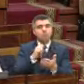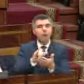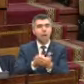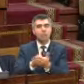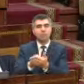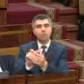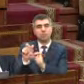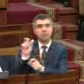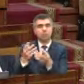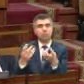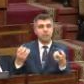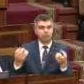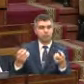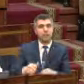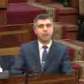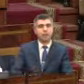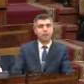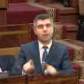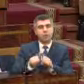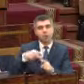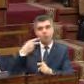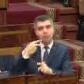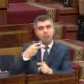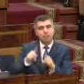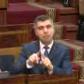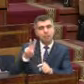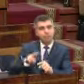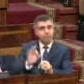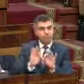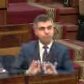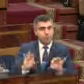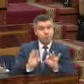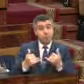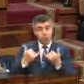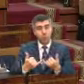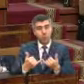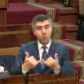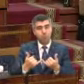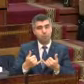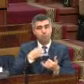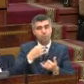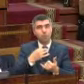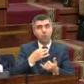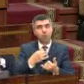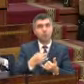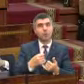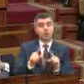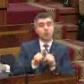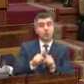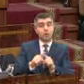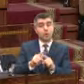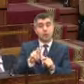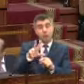نرميوش الورد ولا نقولوا شي كلام اللي ماشي صحيح، لاننا اليوم اولا امام التاريخ وجوج امام بلادنا،